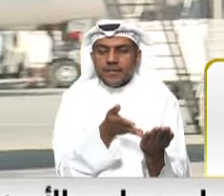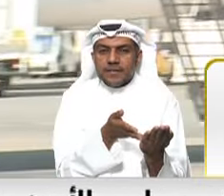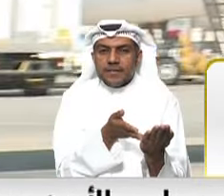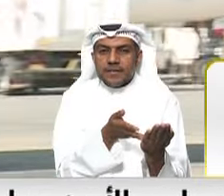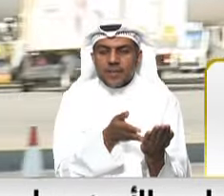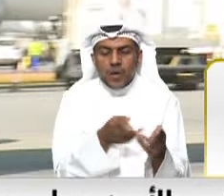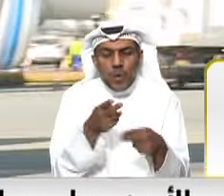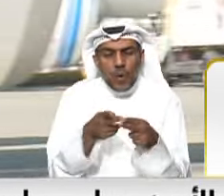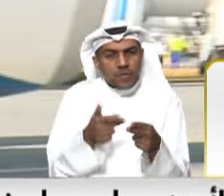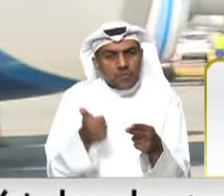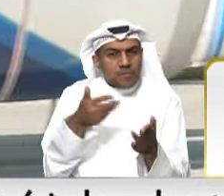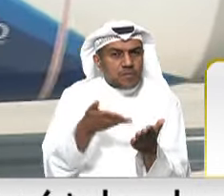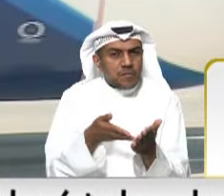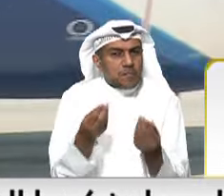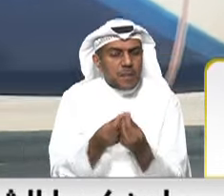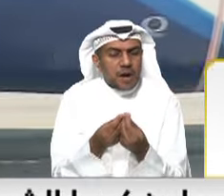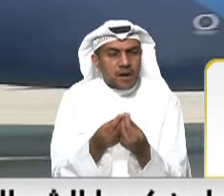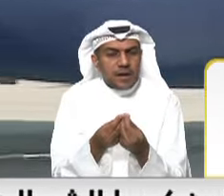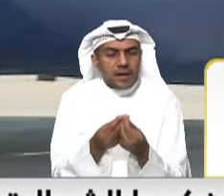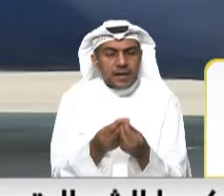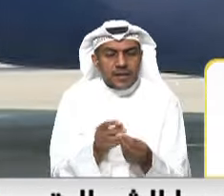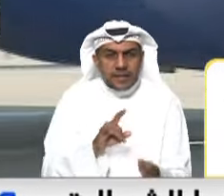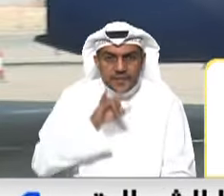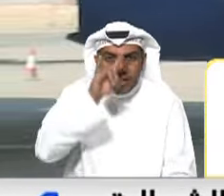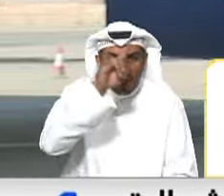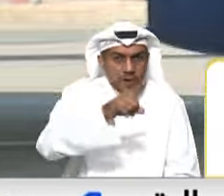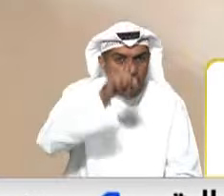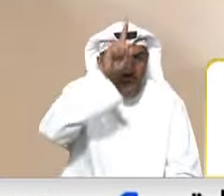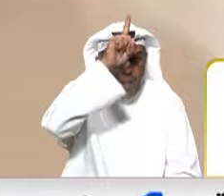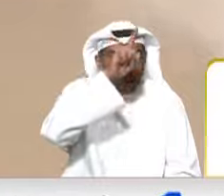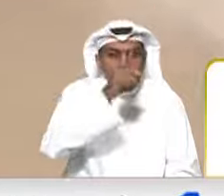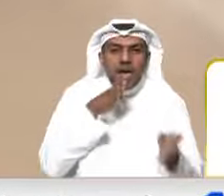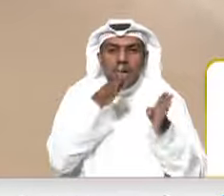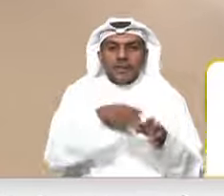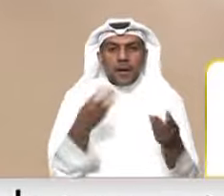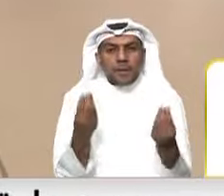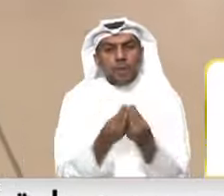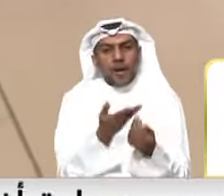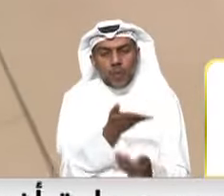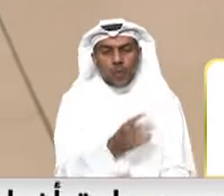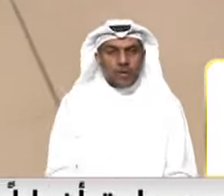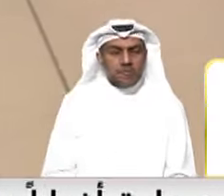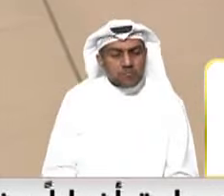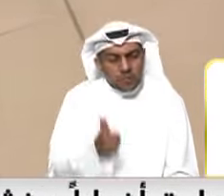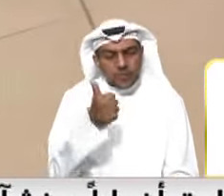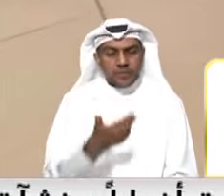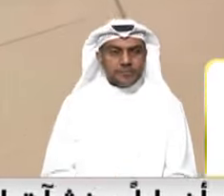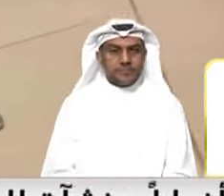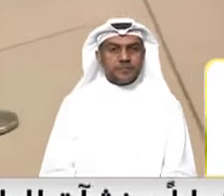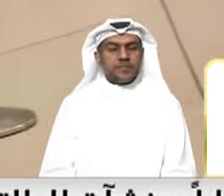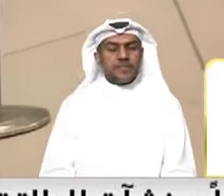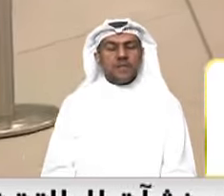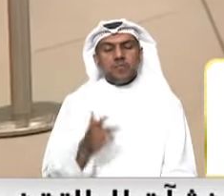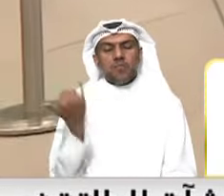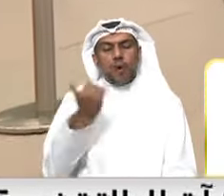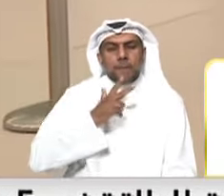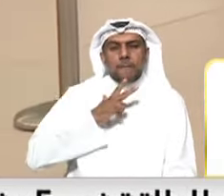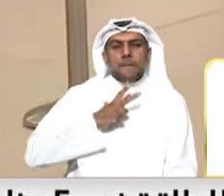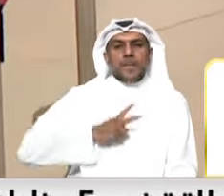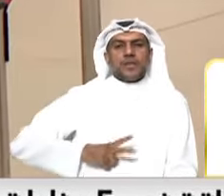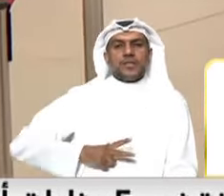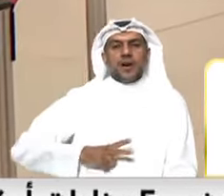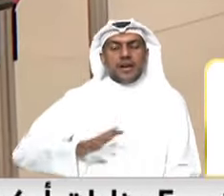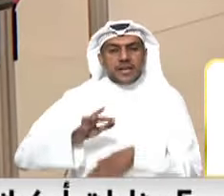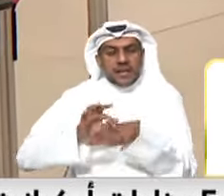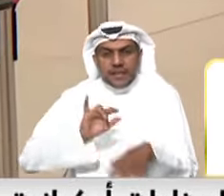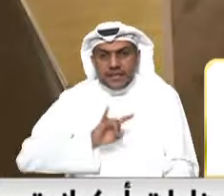الكويتية. وتعمل شركة الخطوط الجوية الكويتية على توفير سبل الراحة والرفاهية لعملائها من خلال الخدمات التي تقدمها،